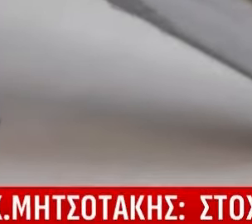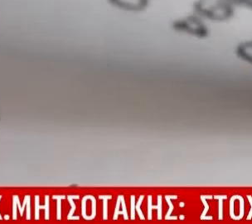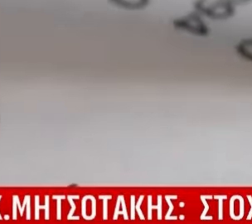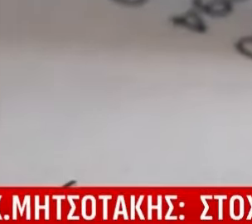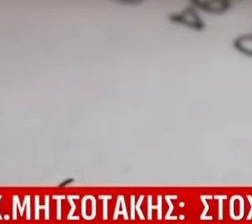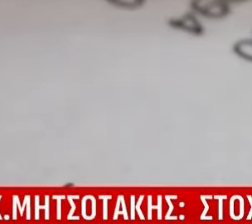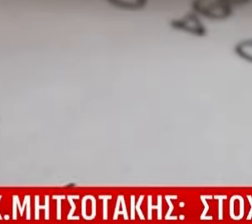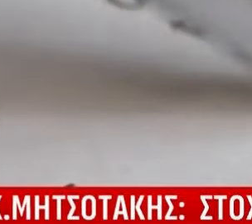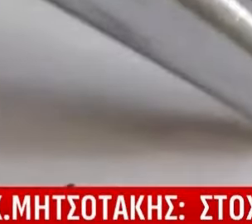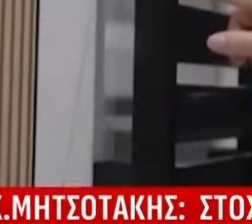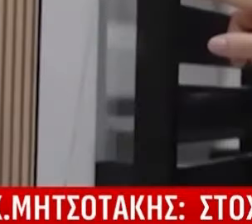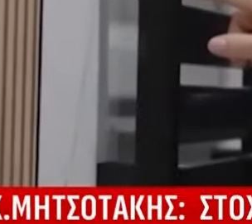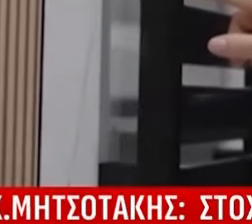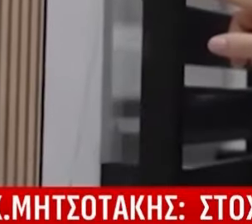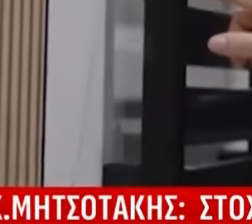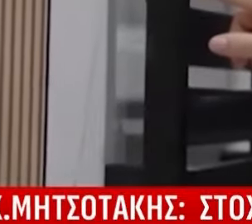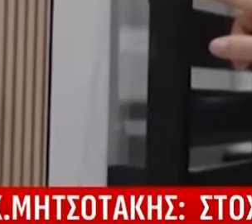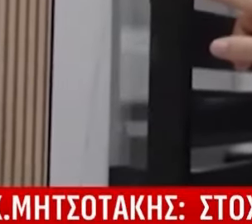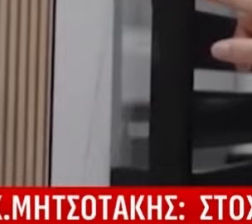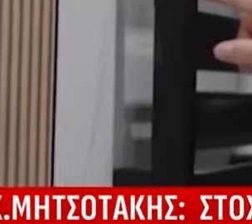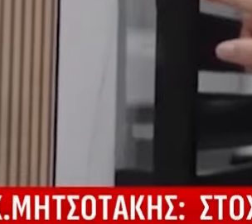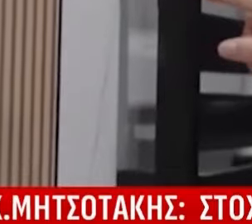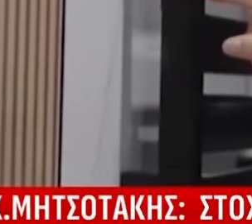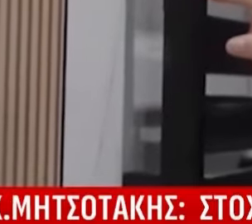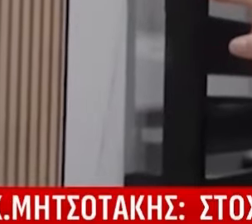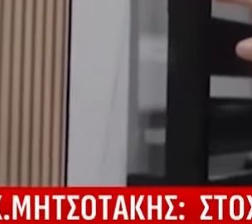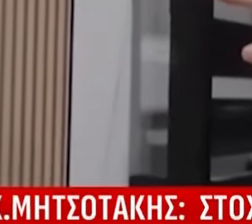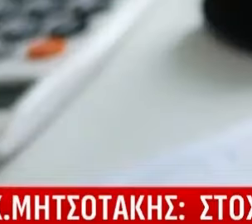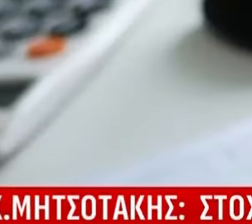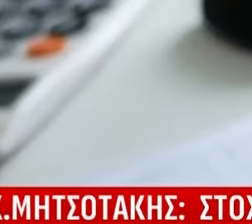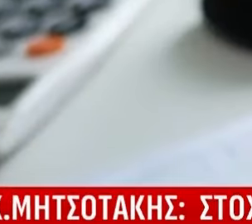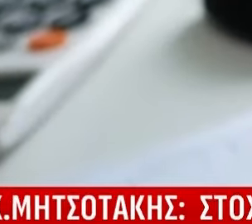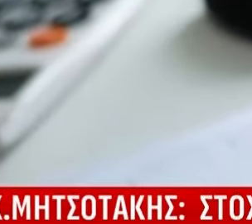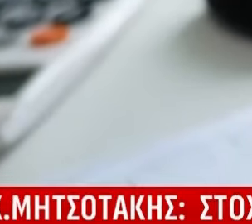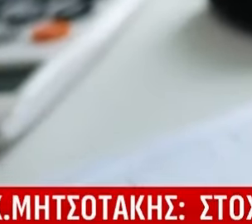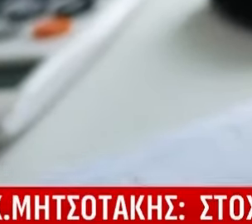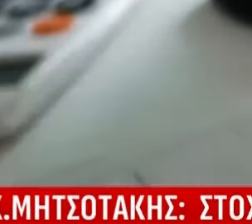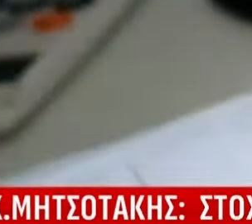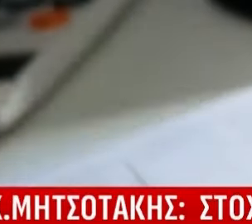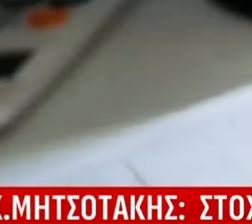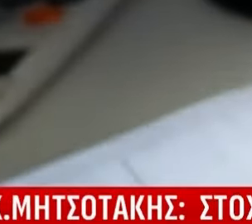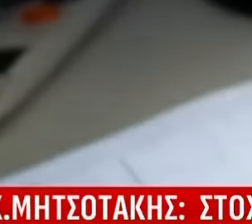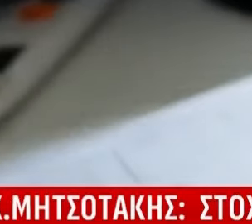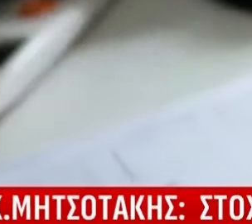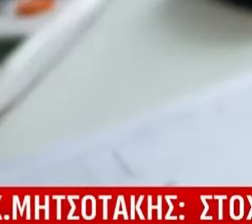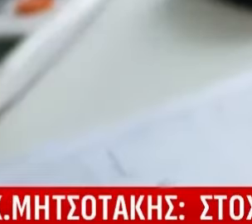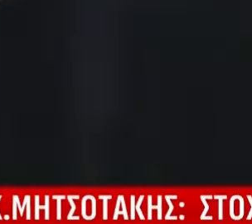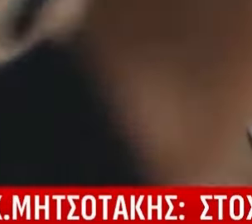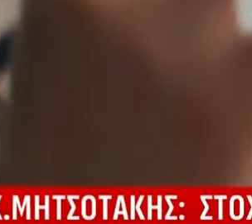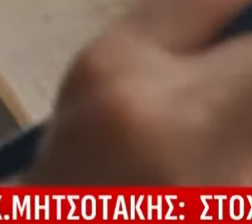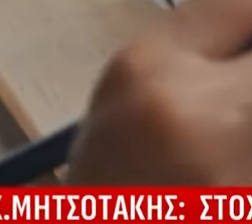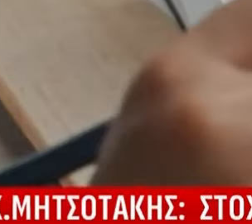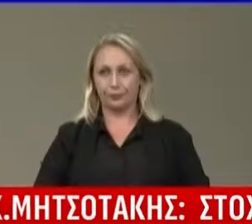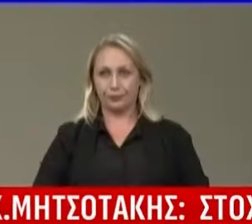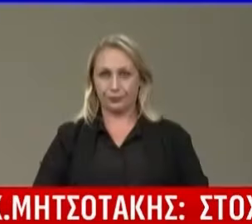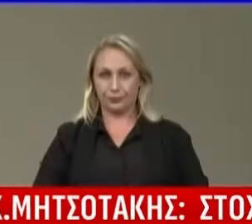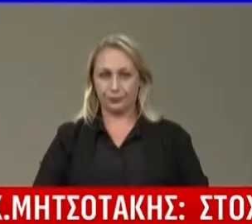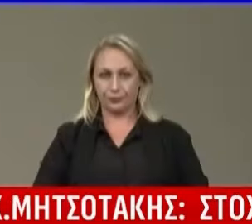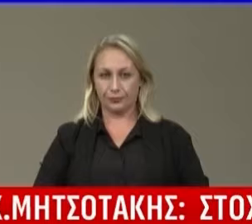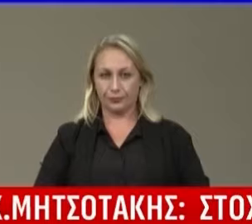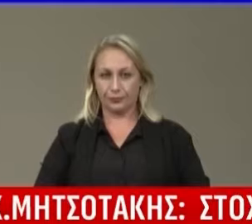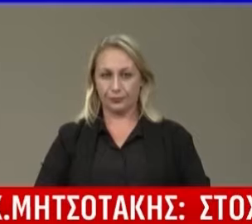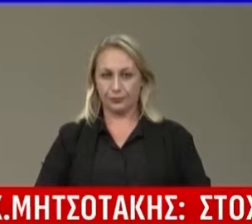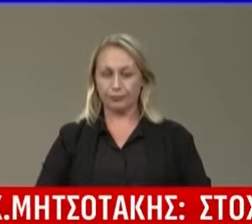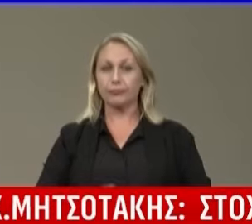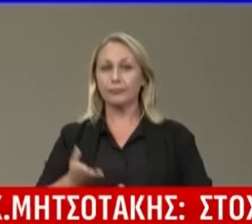του τέλους επιτιδεύματος για τους επαγγελματίες, ενώ μειώνεται στο μισό και το φορολογητέο ποσό για τους κατοίκους, τους μικρούς οικισμούς της περιφέρειας.